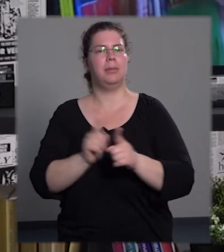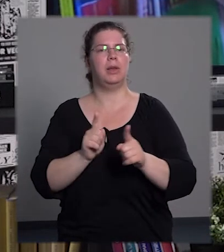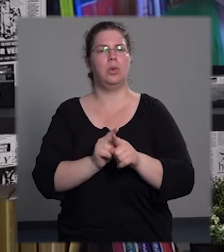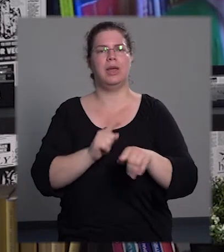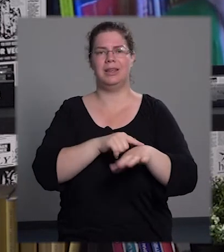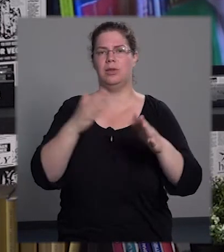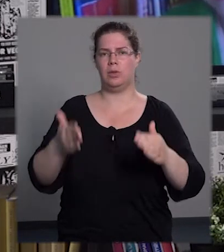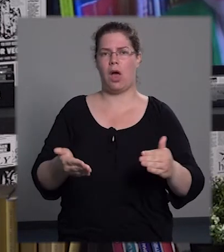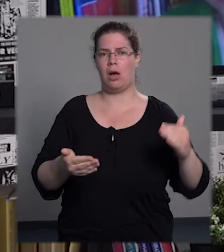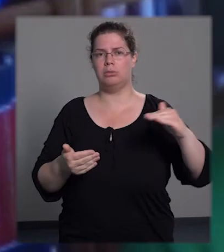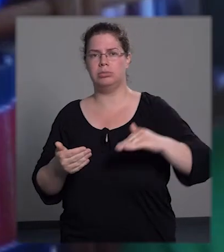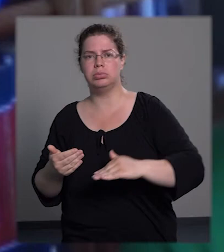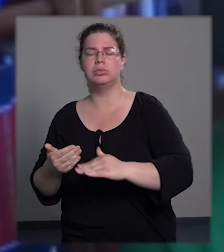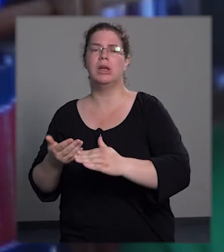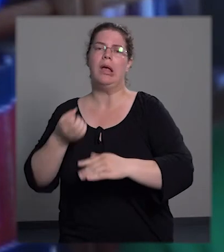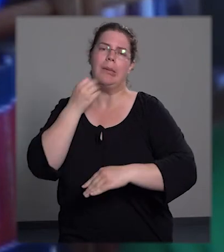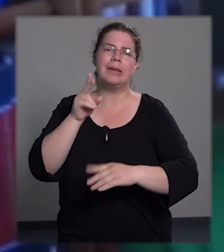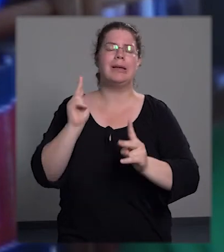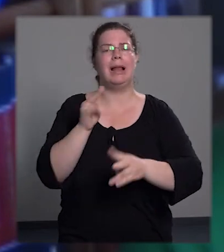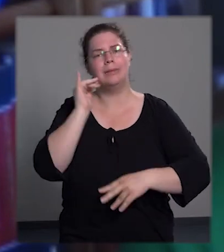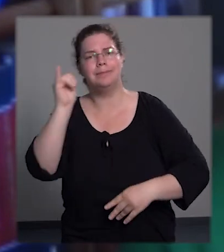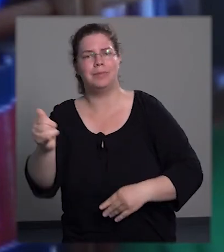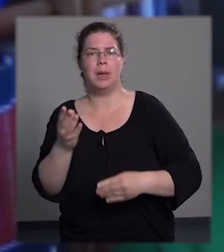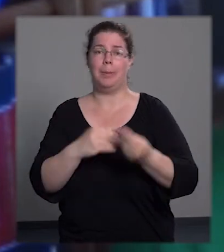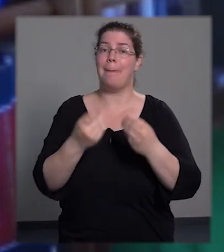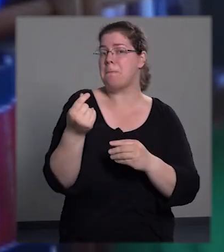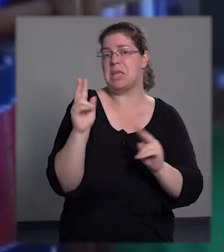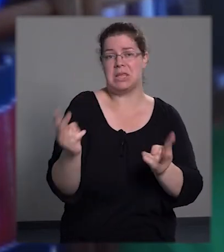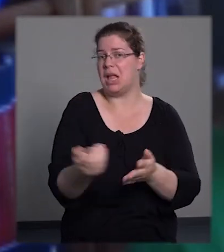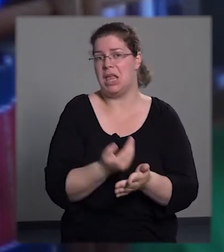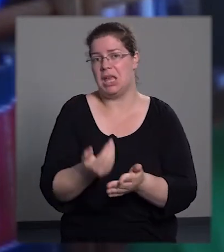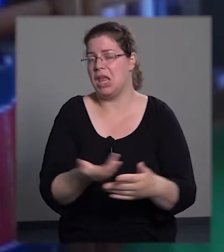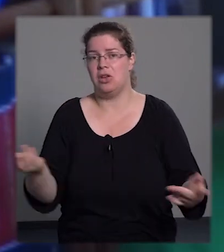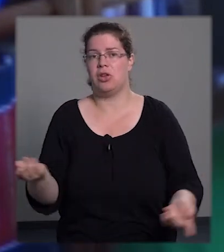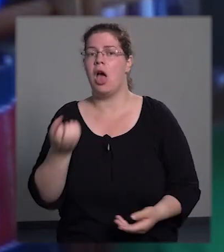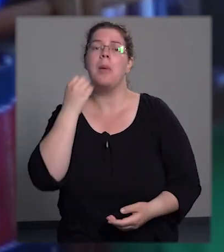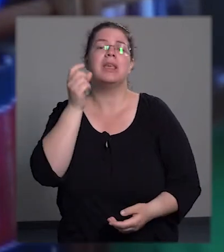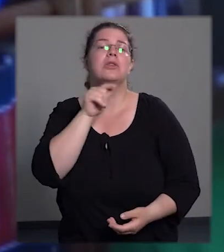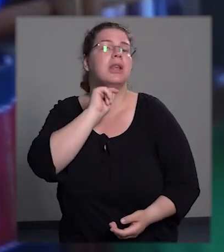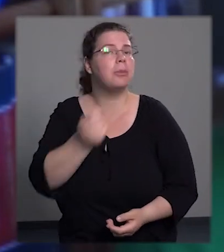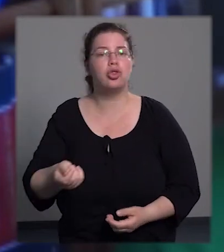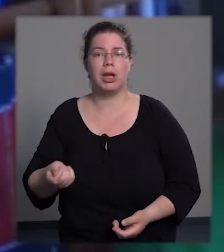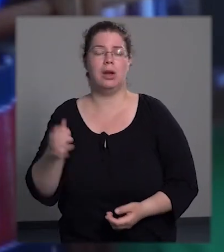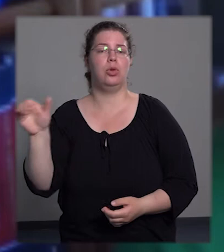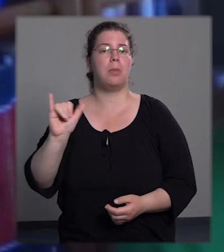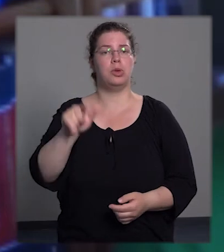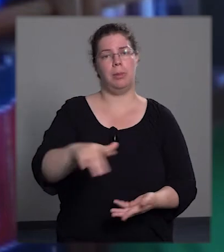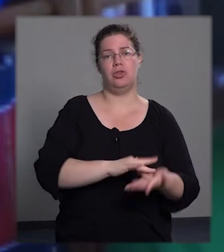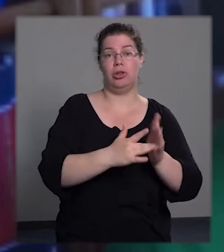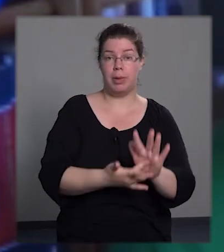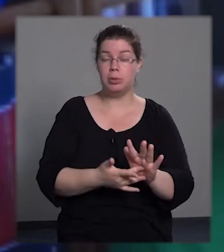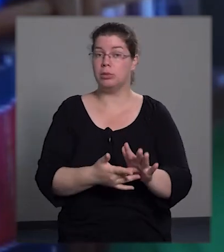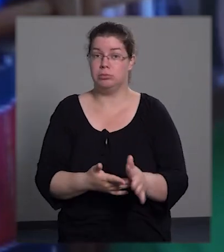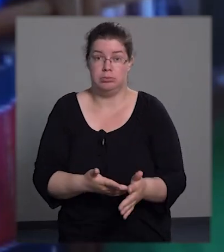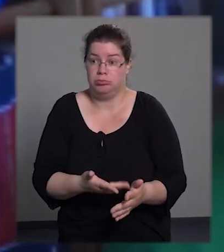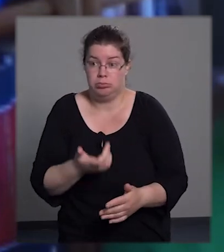jöttek, amikor menni kellett, mert pénzt kellett keresni. Tehát amikor nem sikerült mondjuk a budapesti bemutatkozás, akkor nem